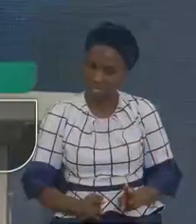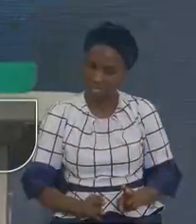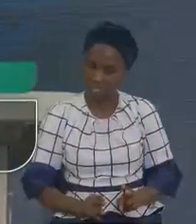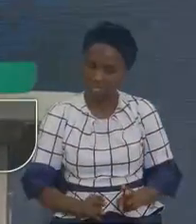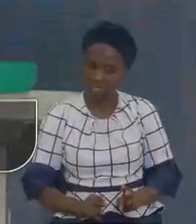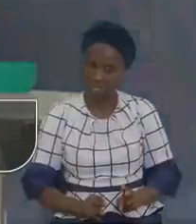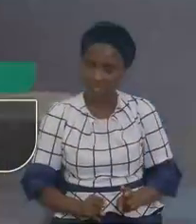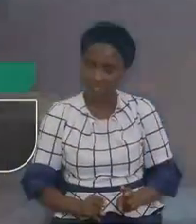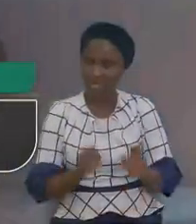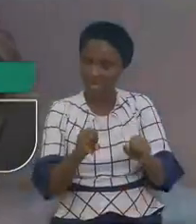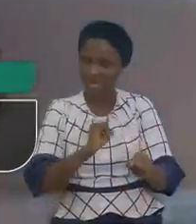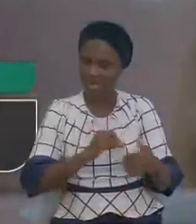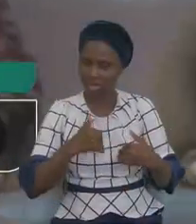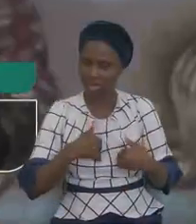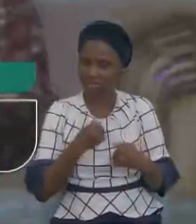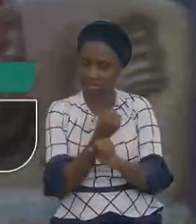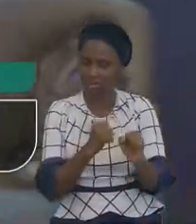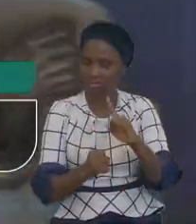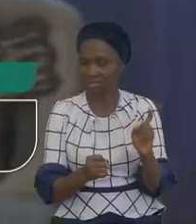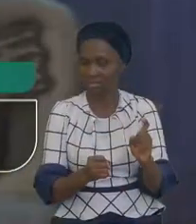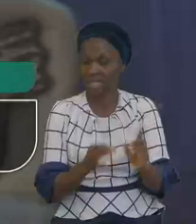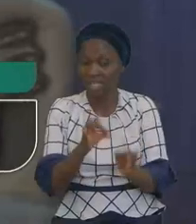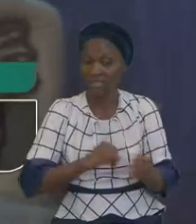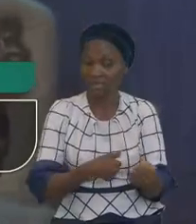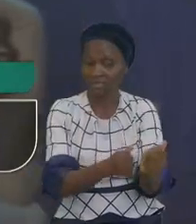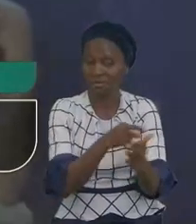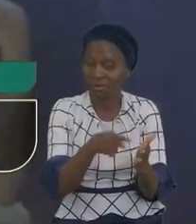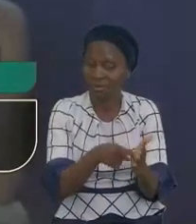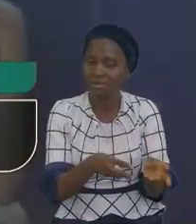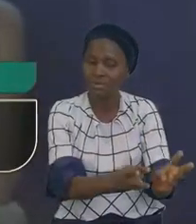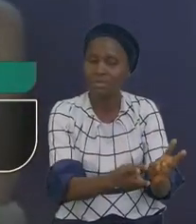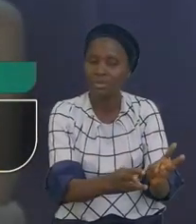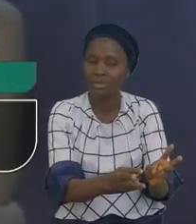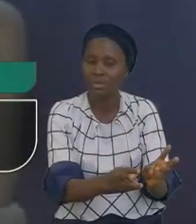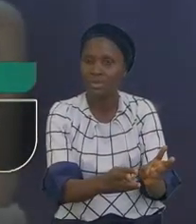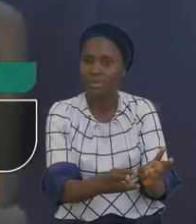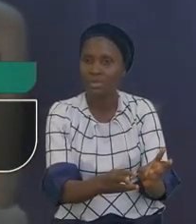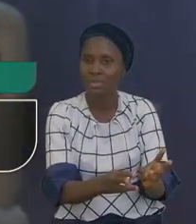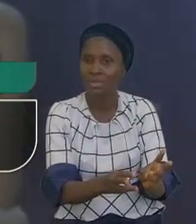suis cette voix et j'ai la reconnaissance par les gens,